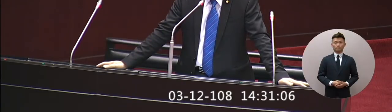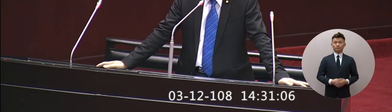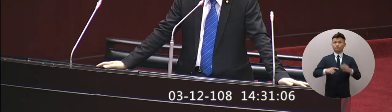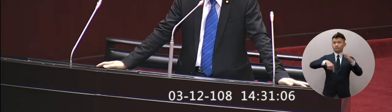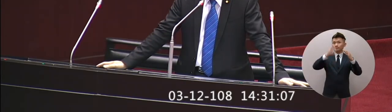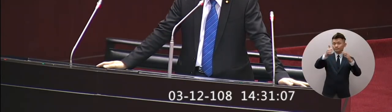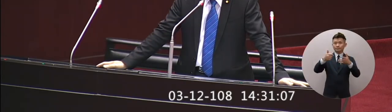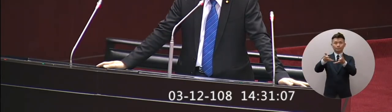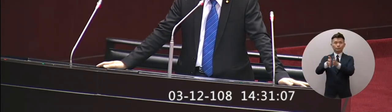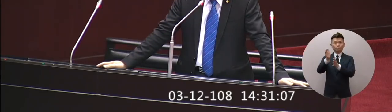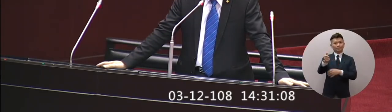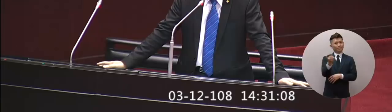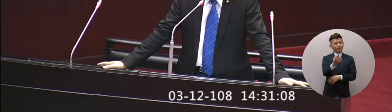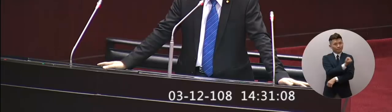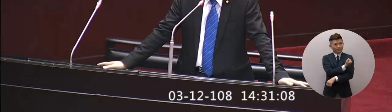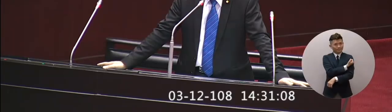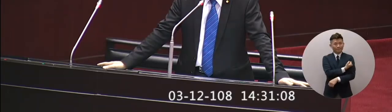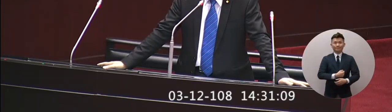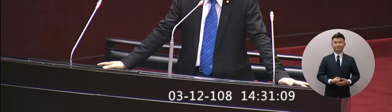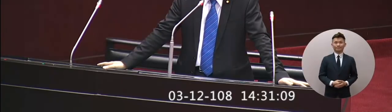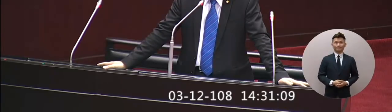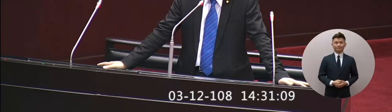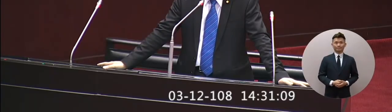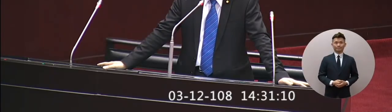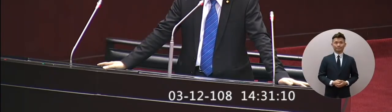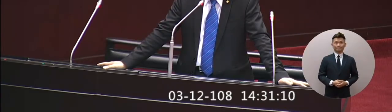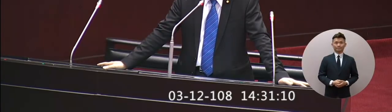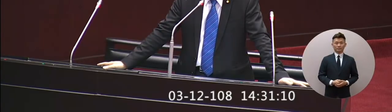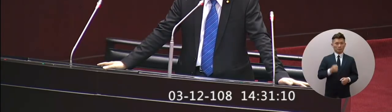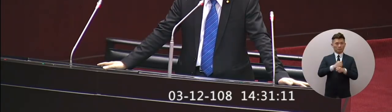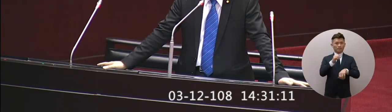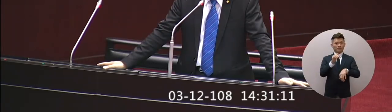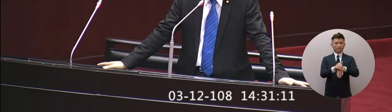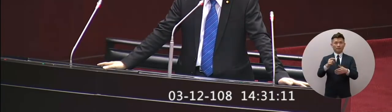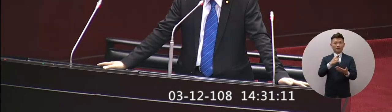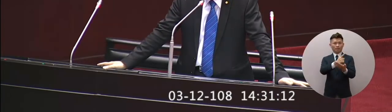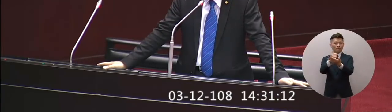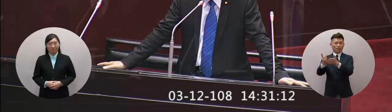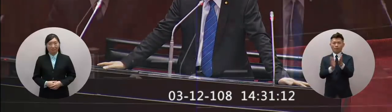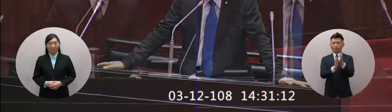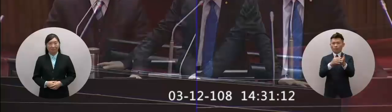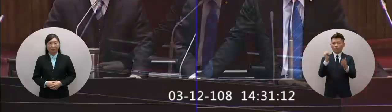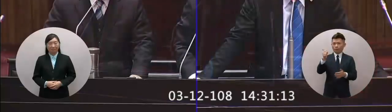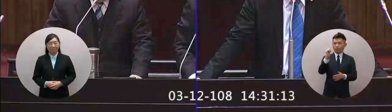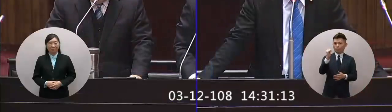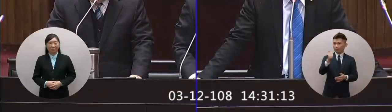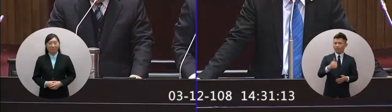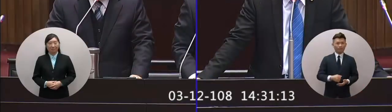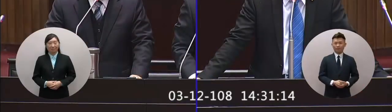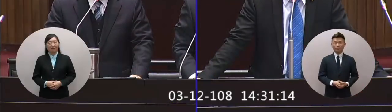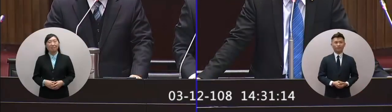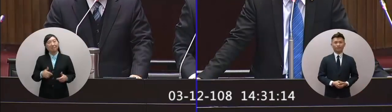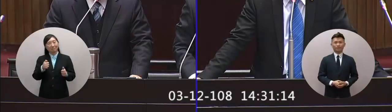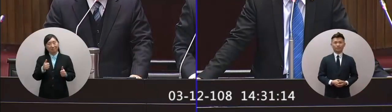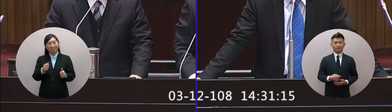院长跟部长辛苦哈。 哎，委员你好。 你还做个真出色哈，大家拍拍耳朵个兼化休呢。 嘿，感